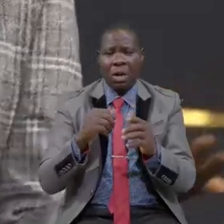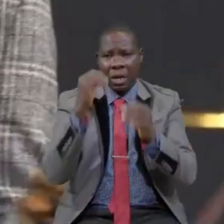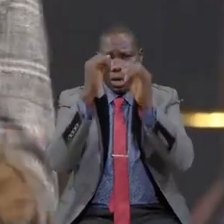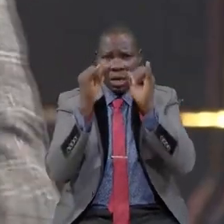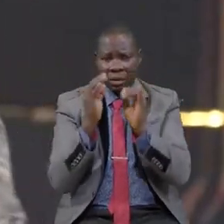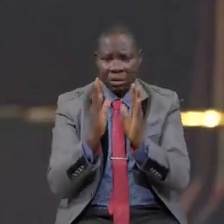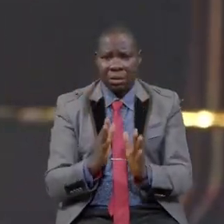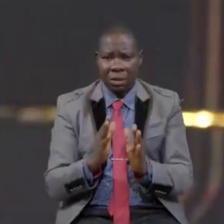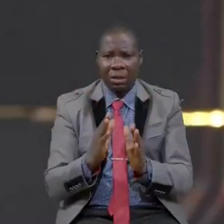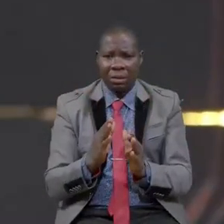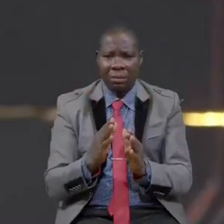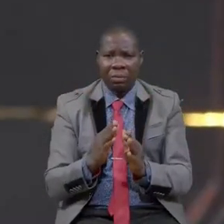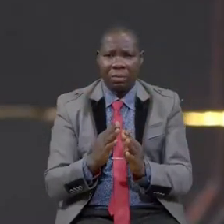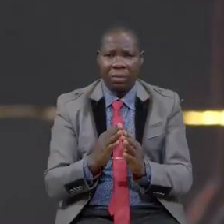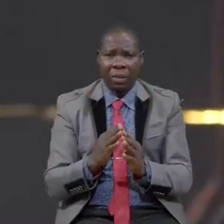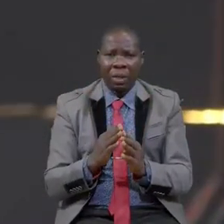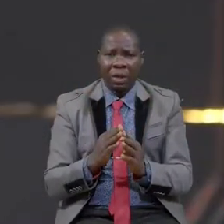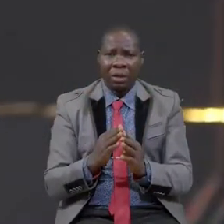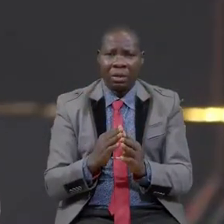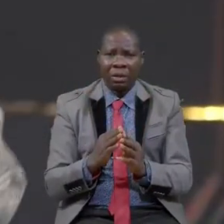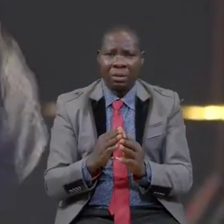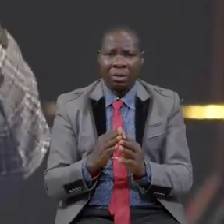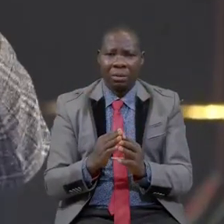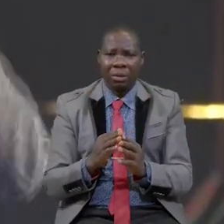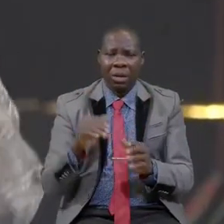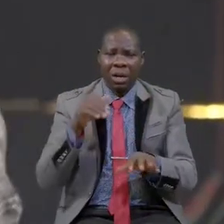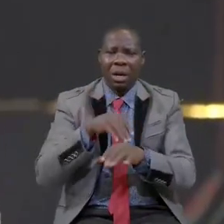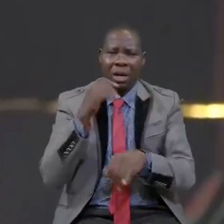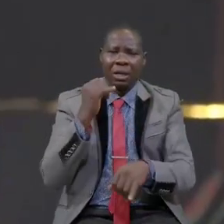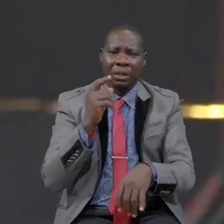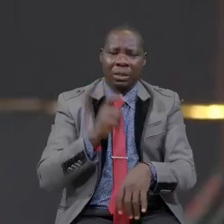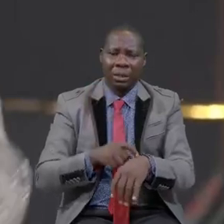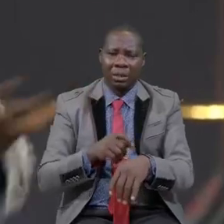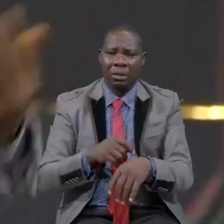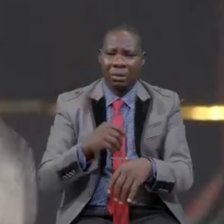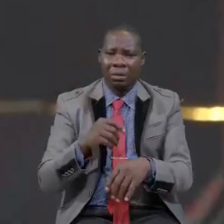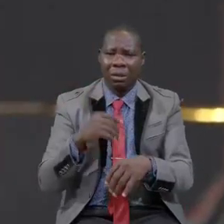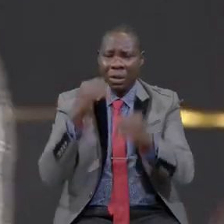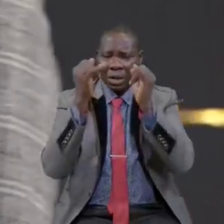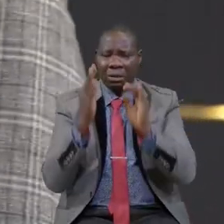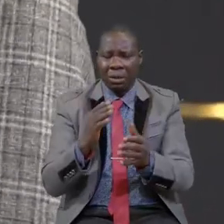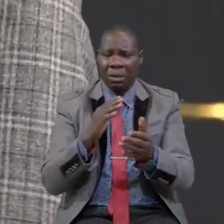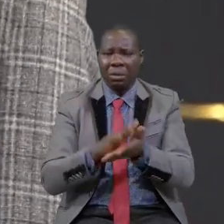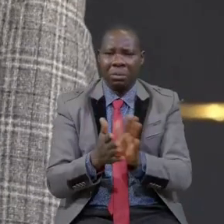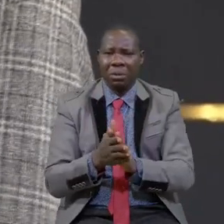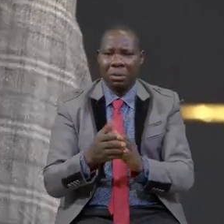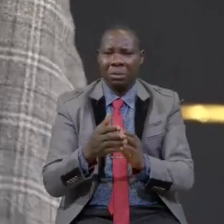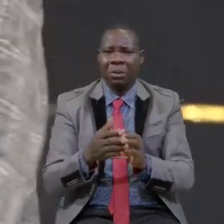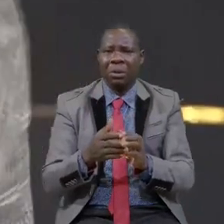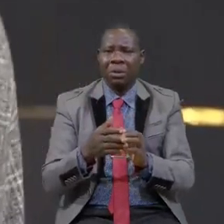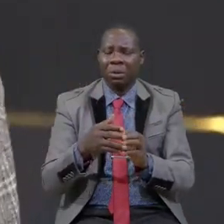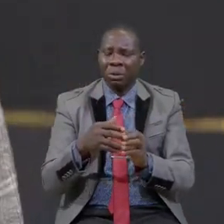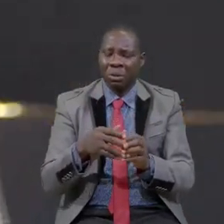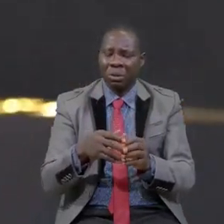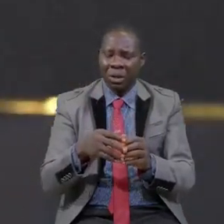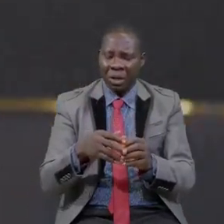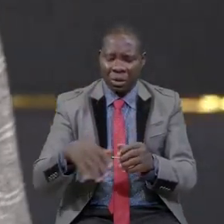les adultères deviennent la chose principale dans certaines sociétés. C'est ce que tout le monde